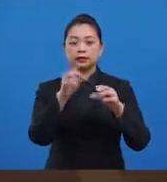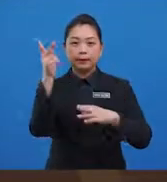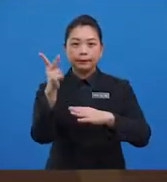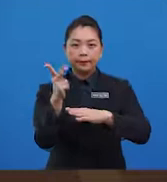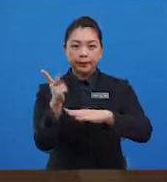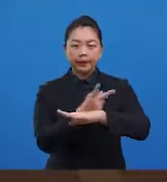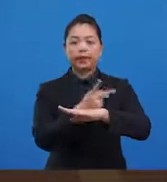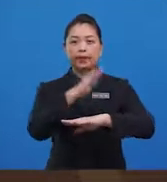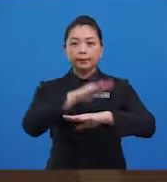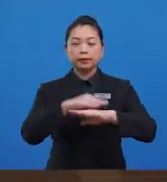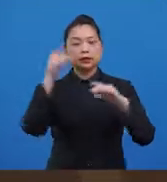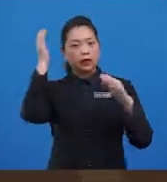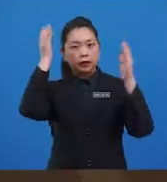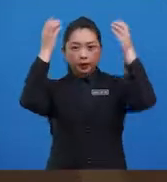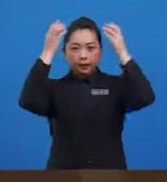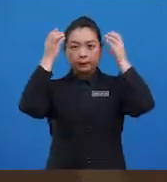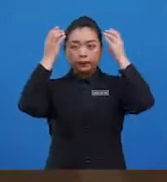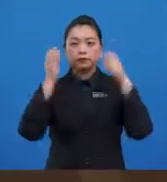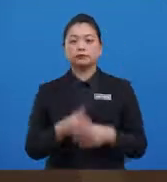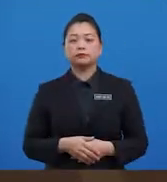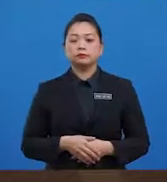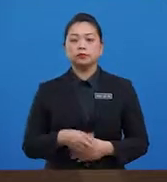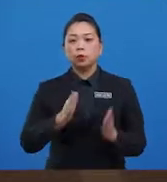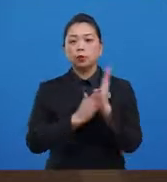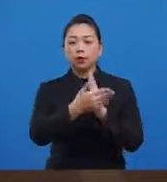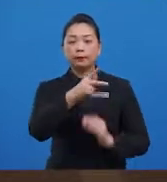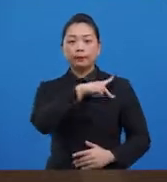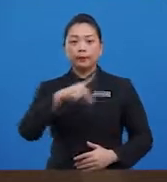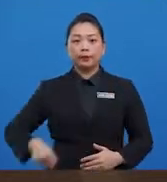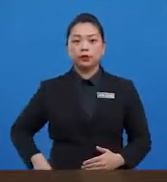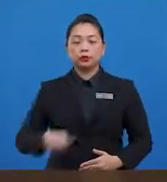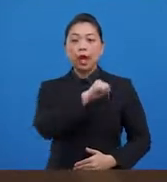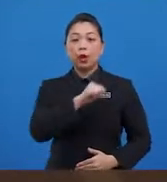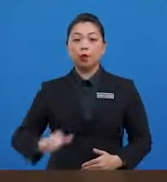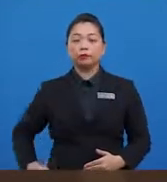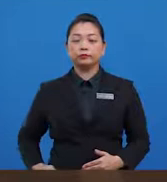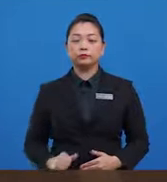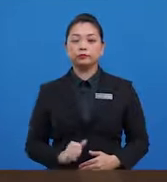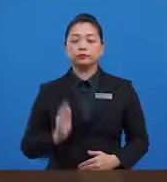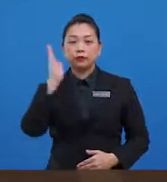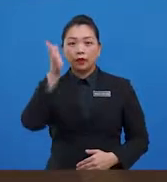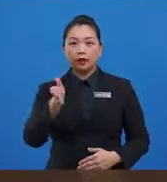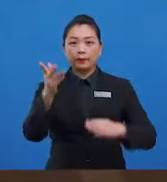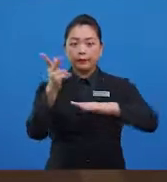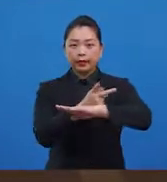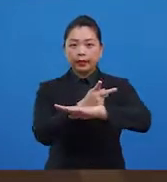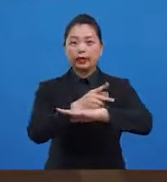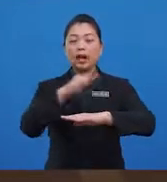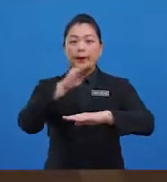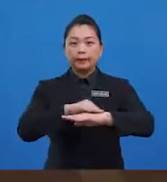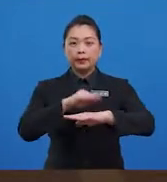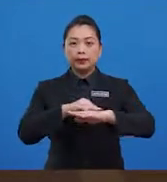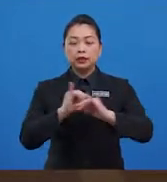di kepala bagi Raja Permaisuri Agong. Gandik diraja akan dipakai dalam